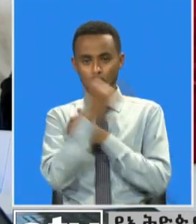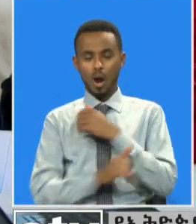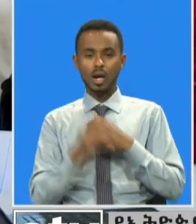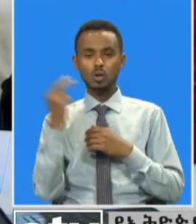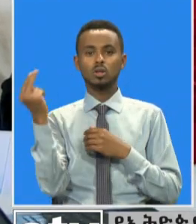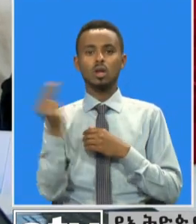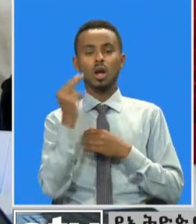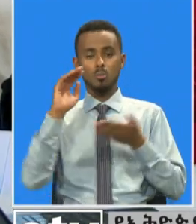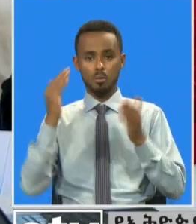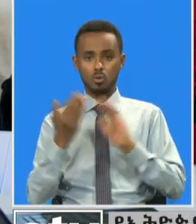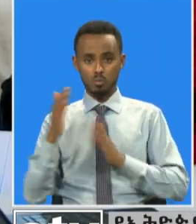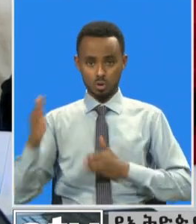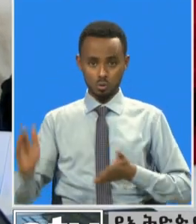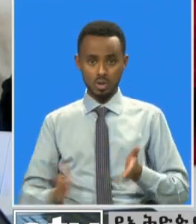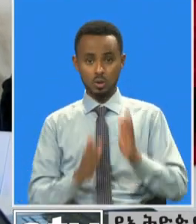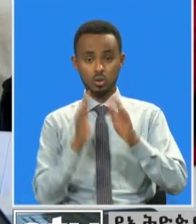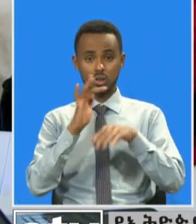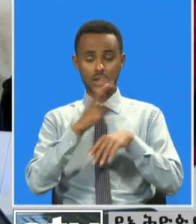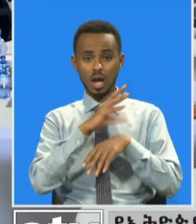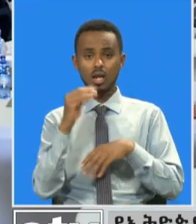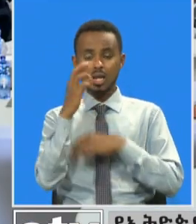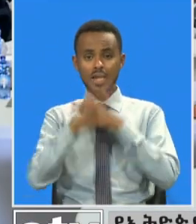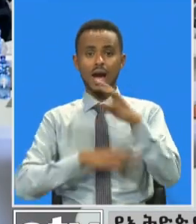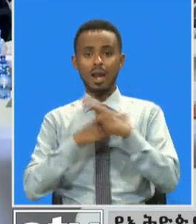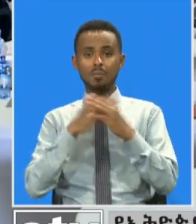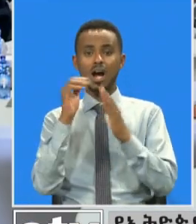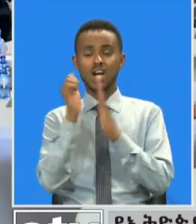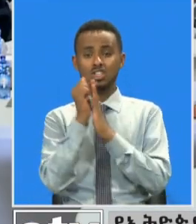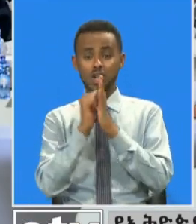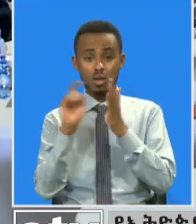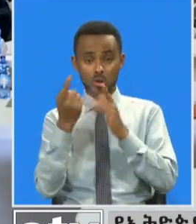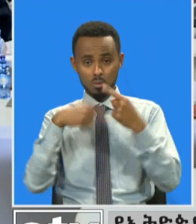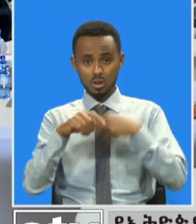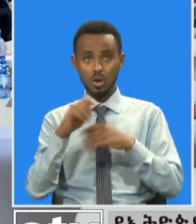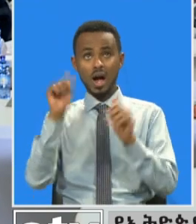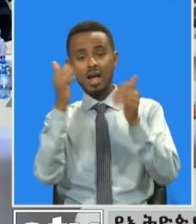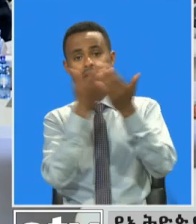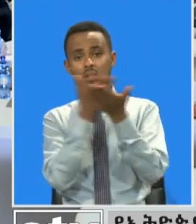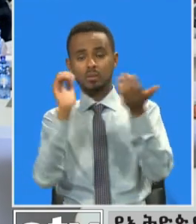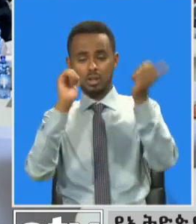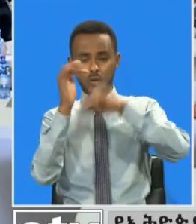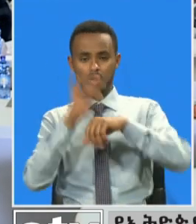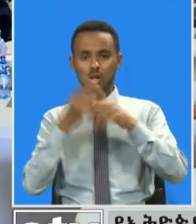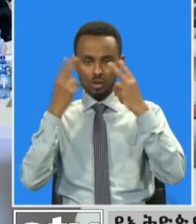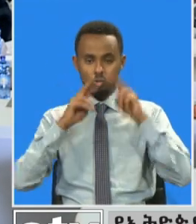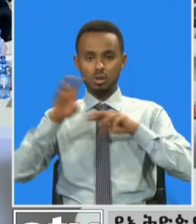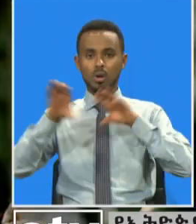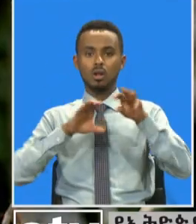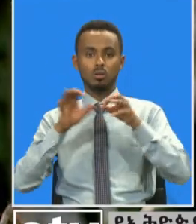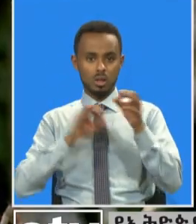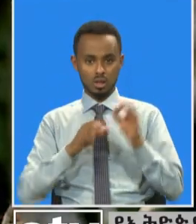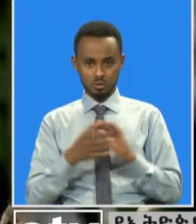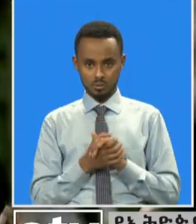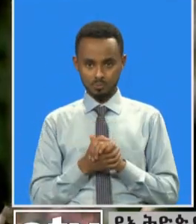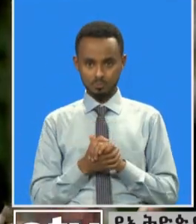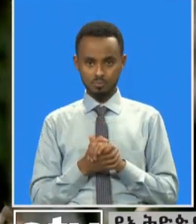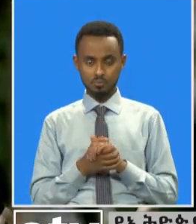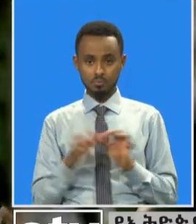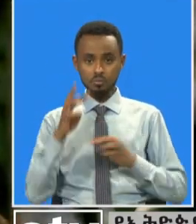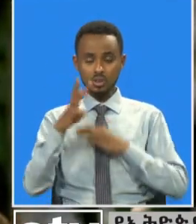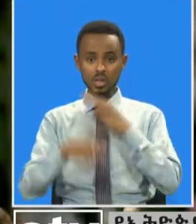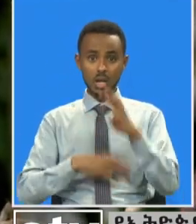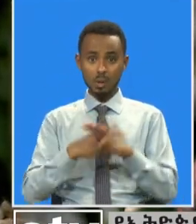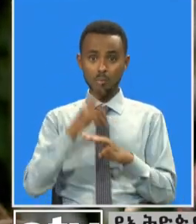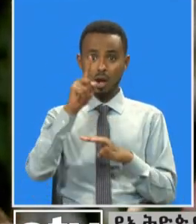በሀገራቸው ተጠቃሚ በሚሆኑበት ሁኔታና የዓለም አጀንዳ እየሆነ በመጣው አየር ንብረት ለውጥ ላይ ትኩረት ማድረጉም ተገልጿል። ዓለም በአንድ